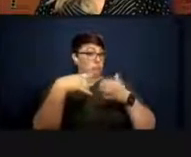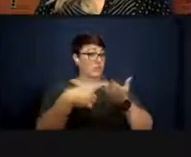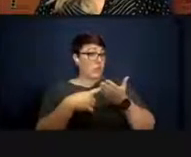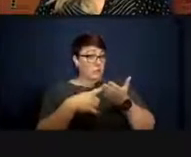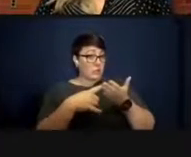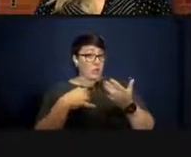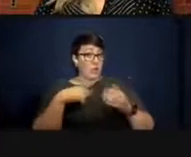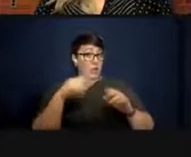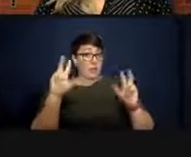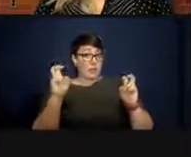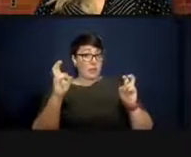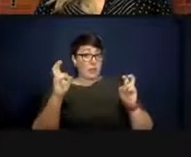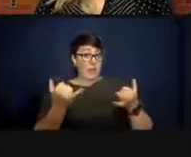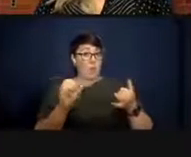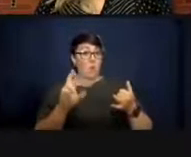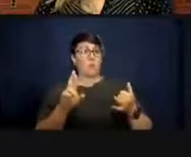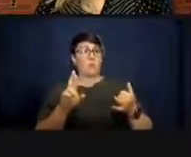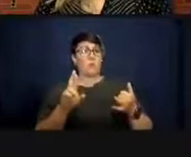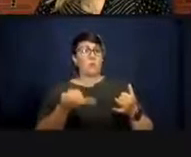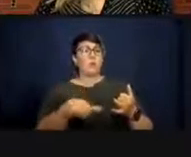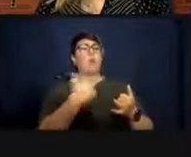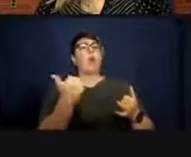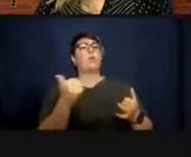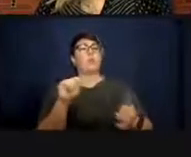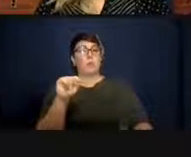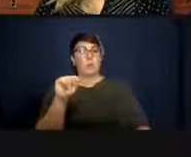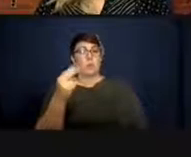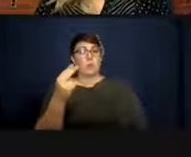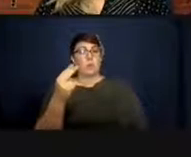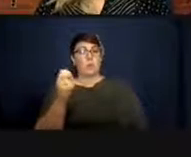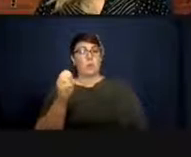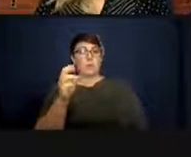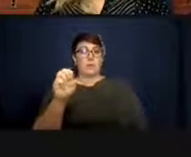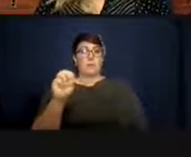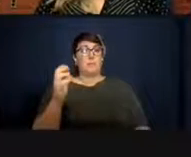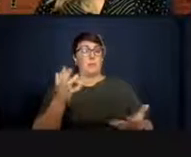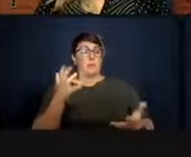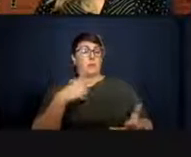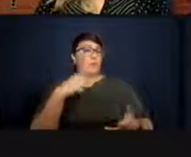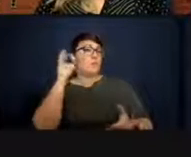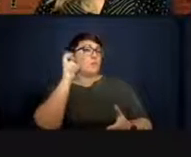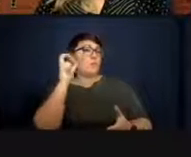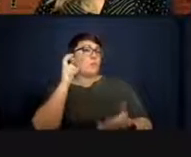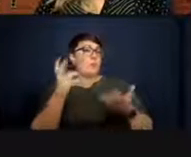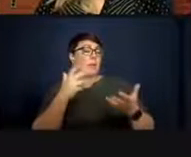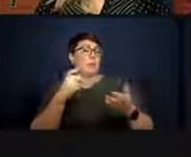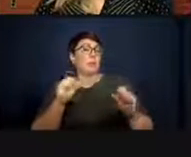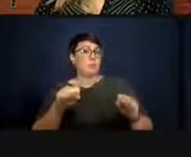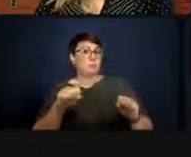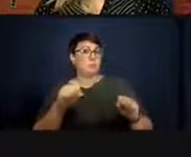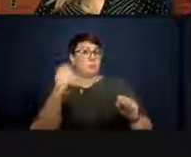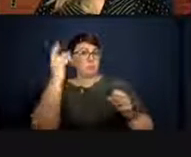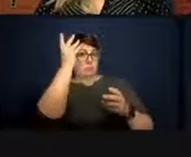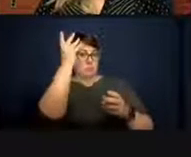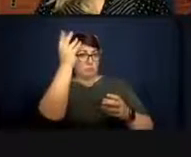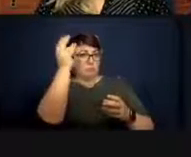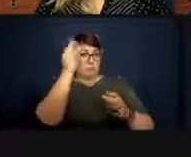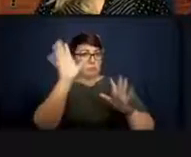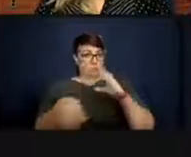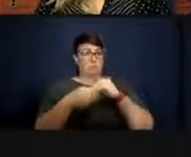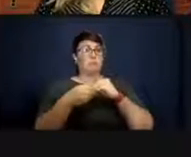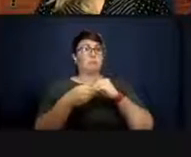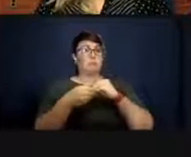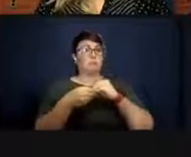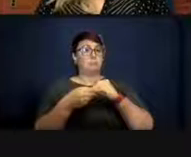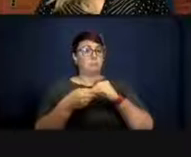حاليا، وهل أنتم اخترتم وهل وجدتم أن هناك بعض المواضيع الأخرى التي قد نأخذها